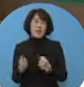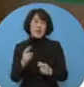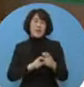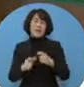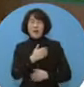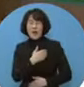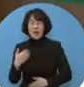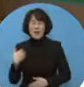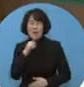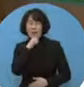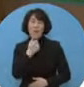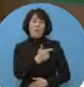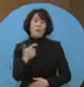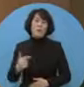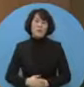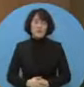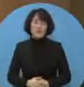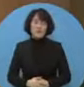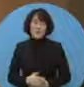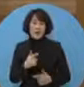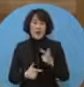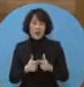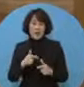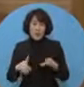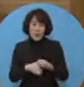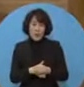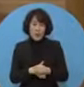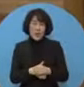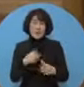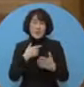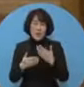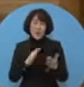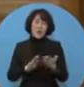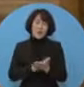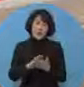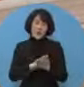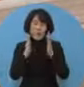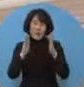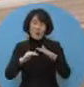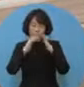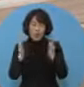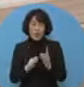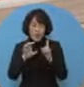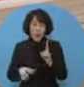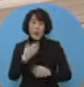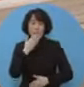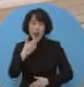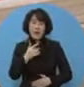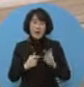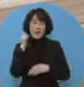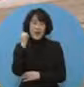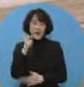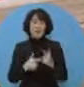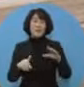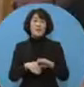때문에 만족도가 많이 높고 목공의 체험과 학습, 놀이까지 모두 한 곳에서 가능한 영암